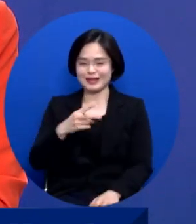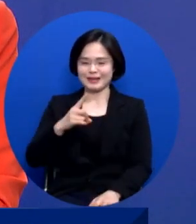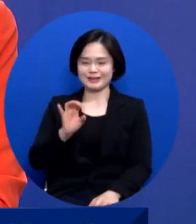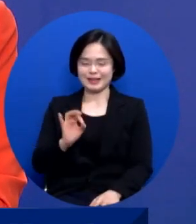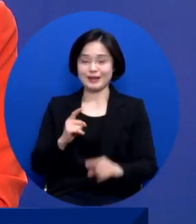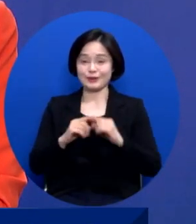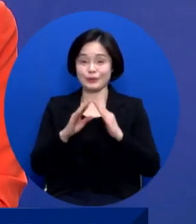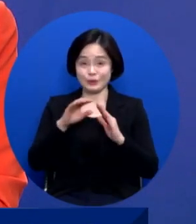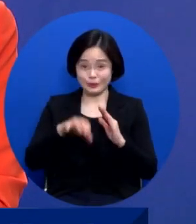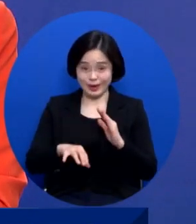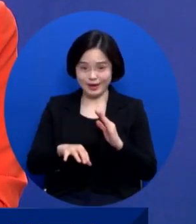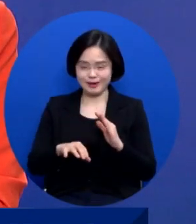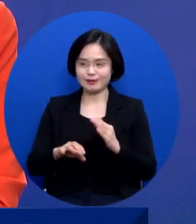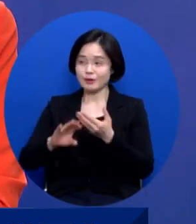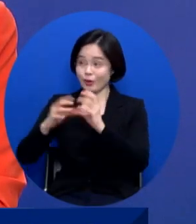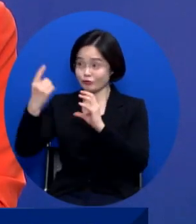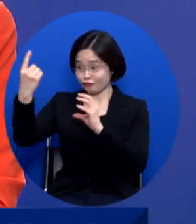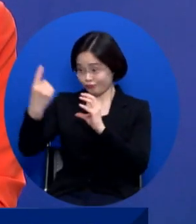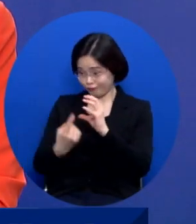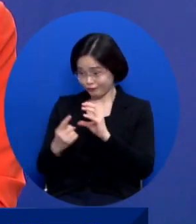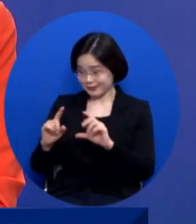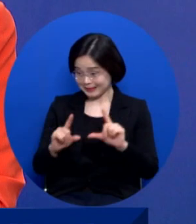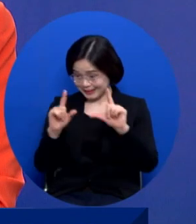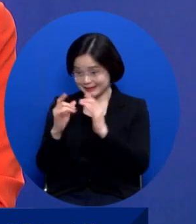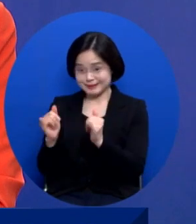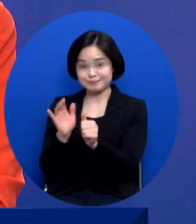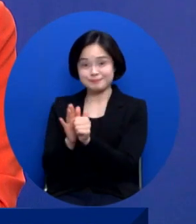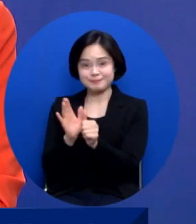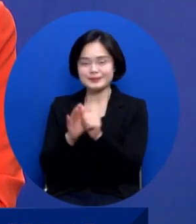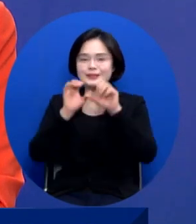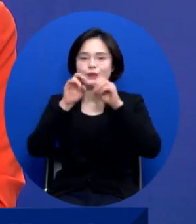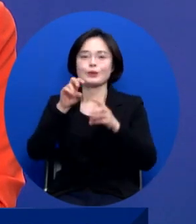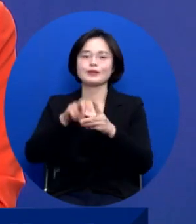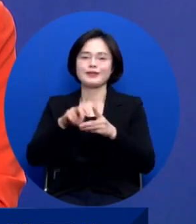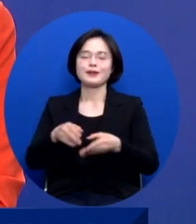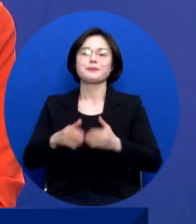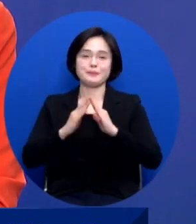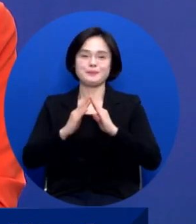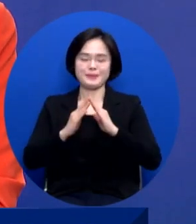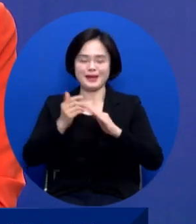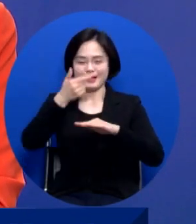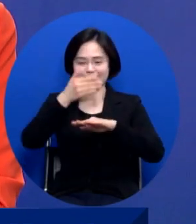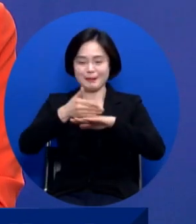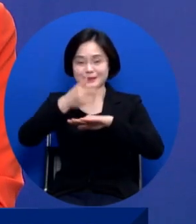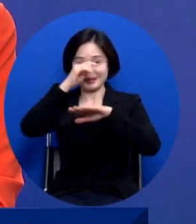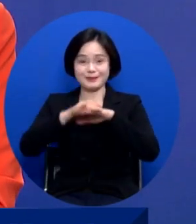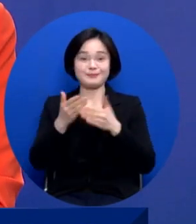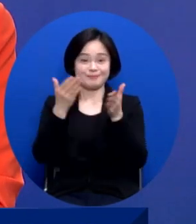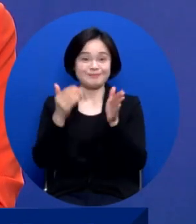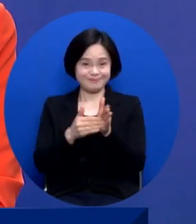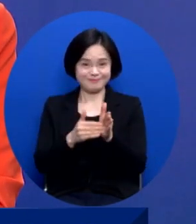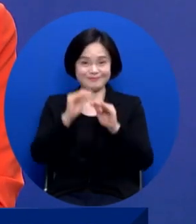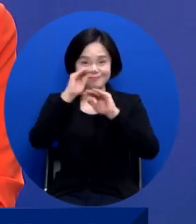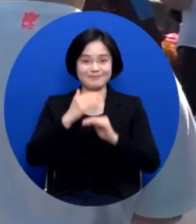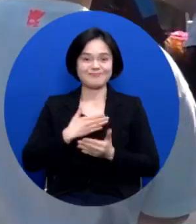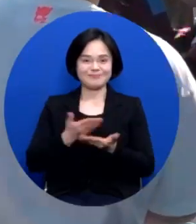이주민 선교 센터를 열고 창립 감사 예배를 드렸습니다. 관련 소식 이승희 기자가 전해드립니다.